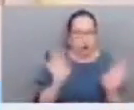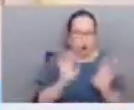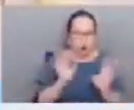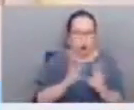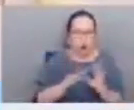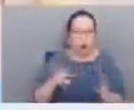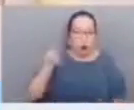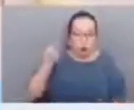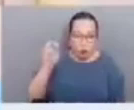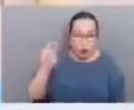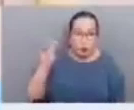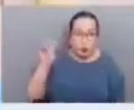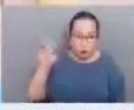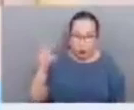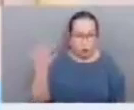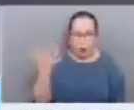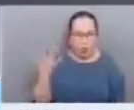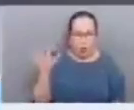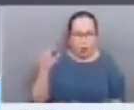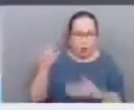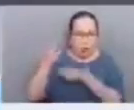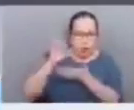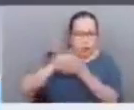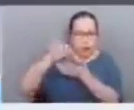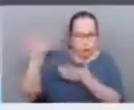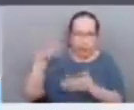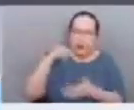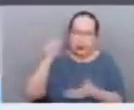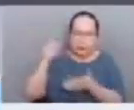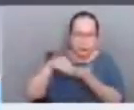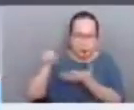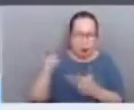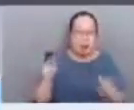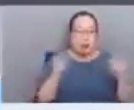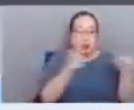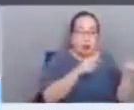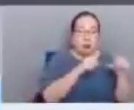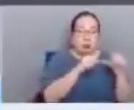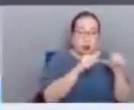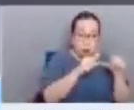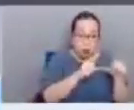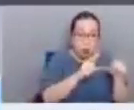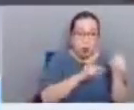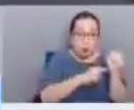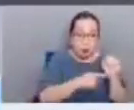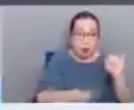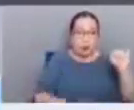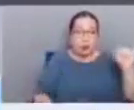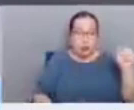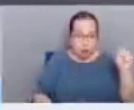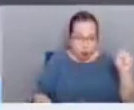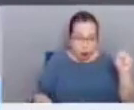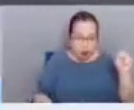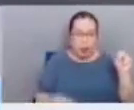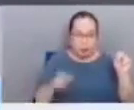Alam mo, ang pinaka-importante sa GSIS ngayon eh bigyan ng konti man